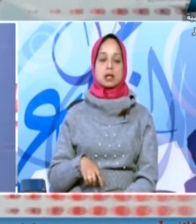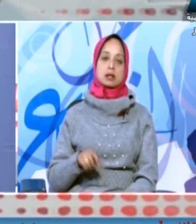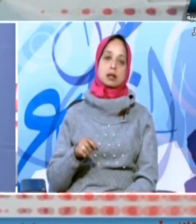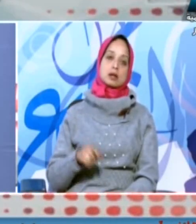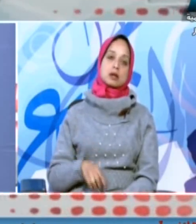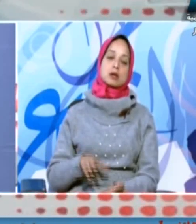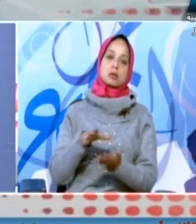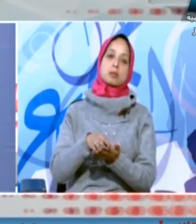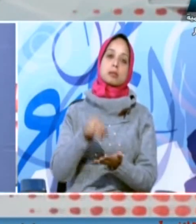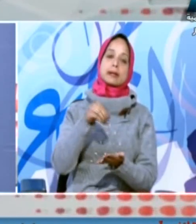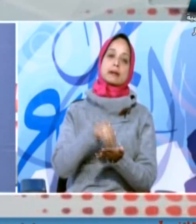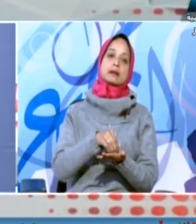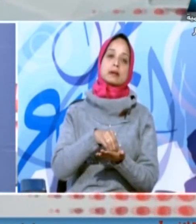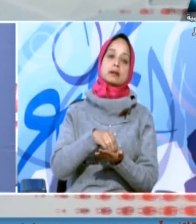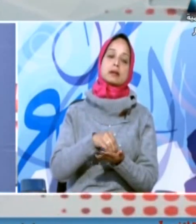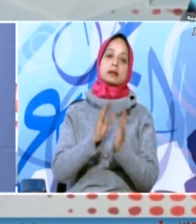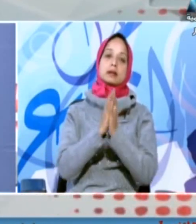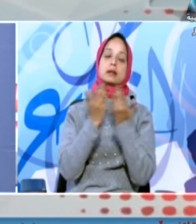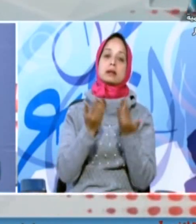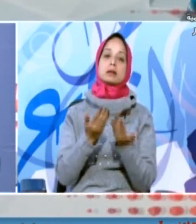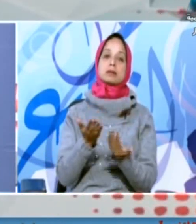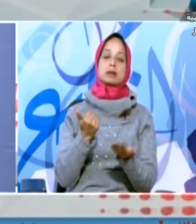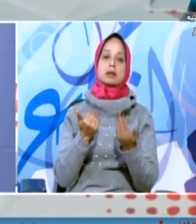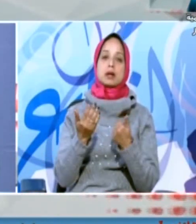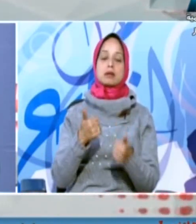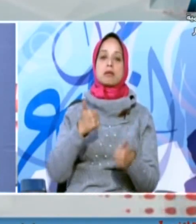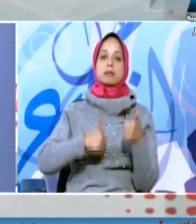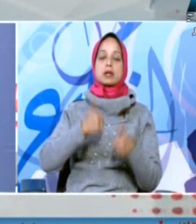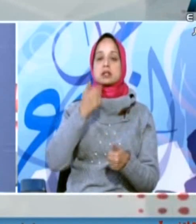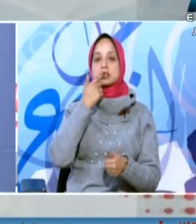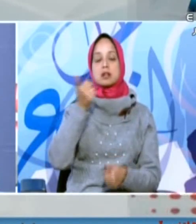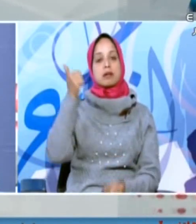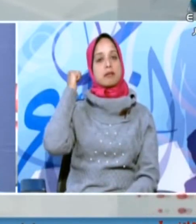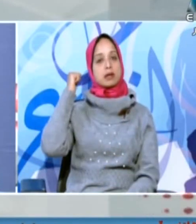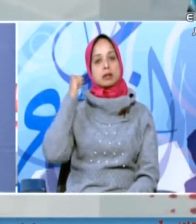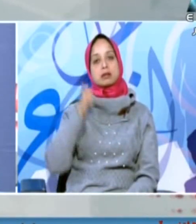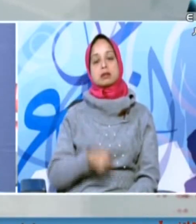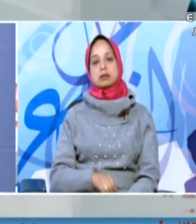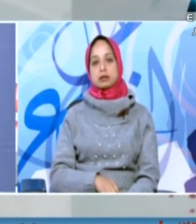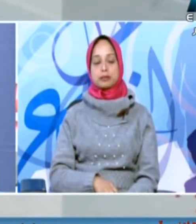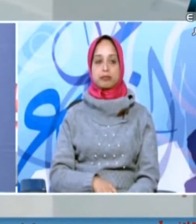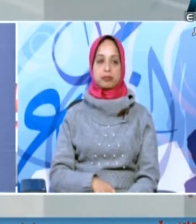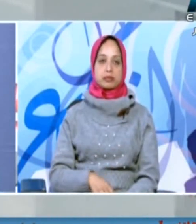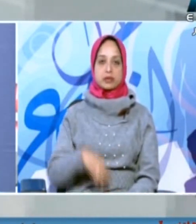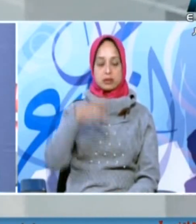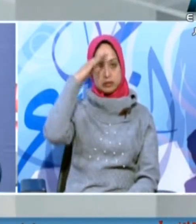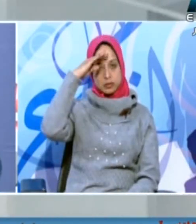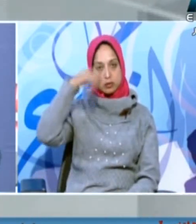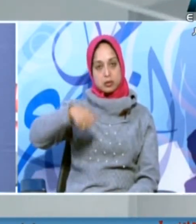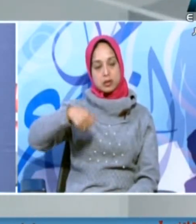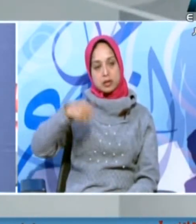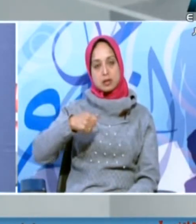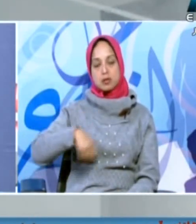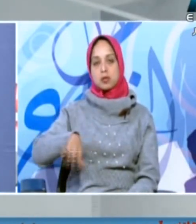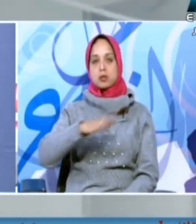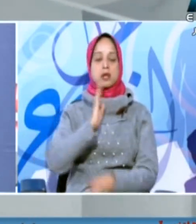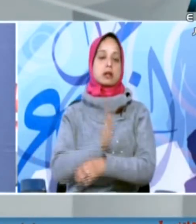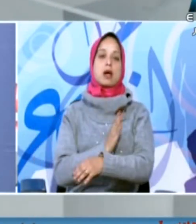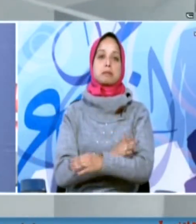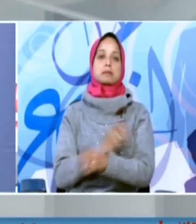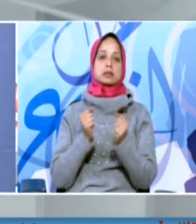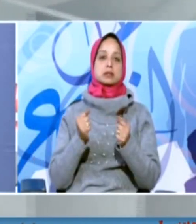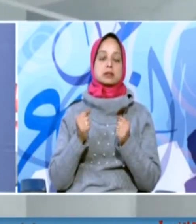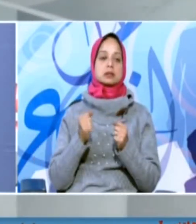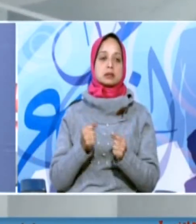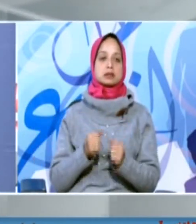محمود، تقول لي اختصري بقى. ينفع تختصر حاجة؟ والله يا استاذ انا ما عارف اقول لك على المجيد الرائع اللي بتقدمه لحضرتك. لا يا حبيبي مفيش حاجة تحت